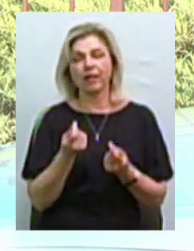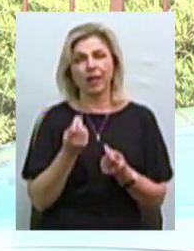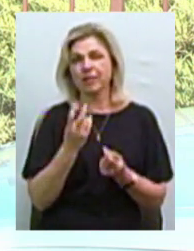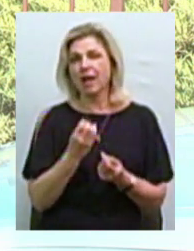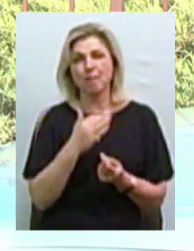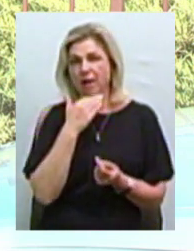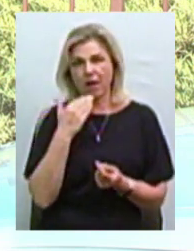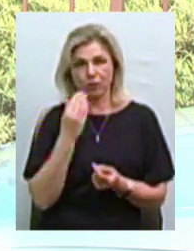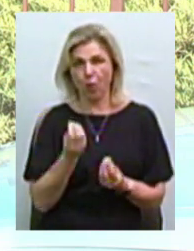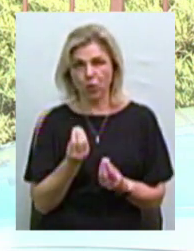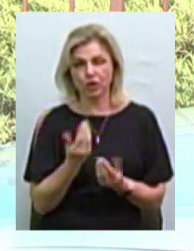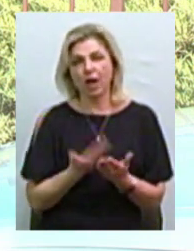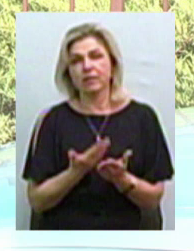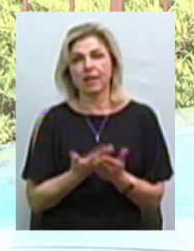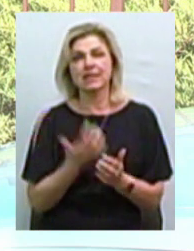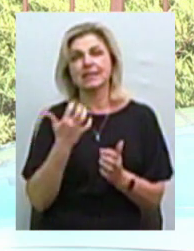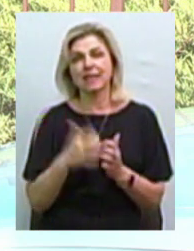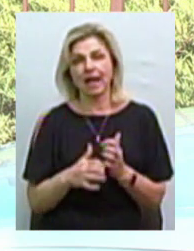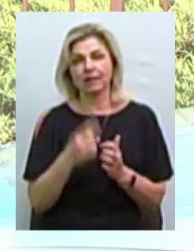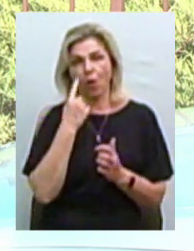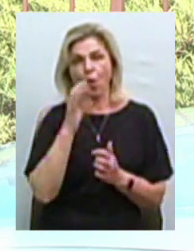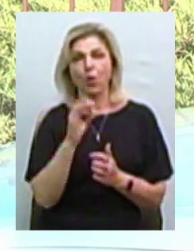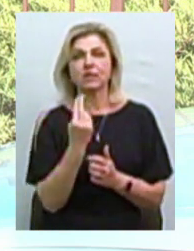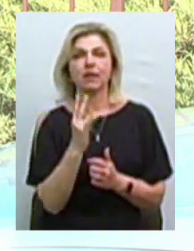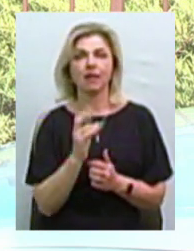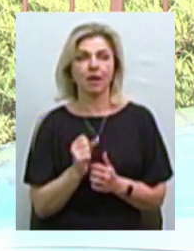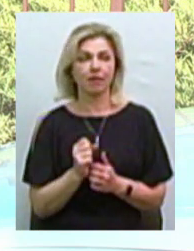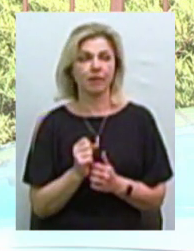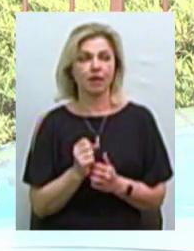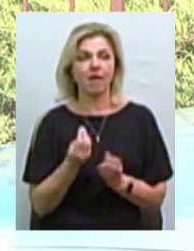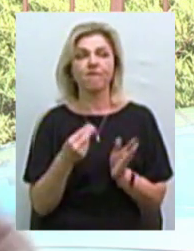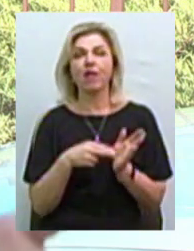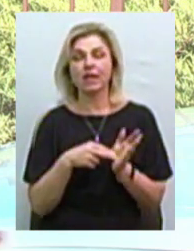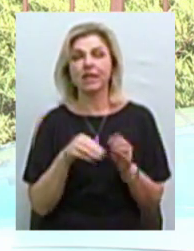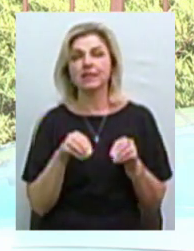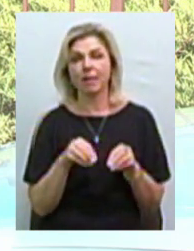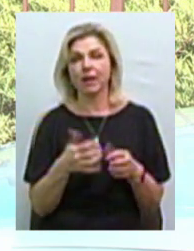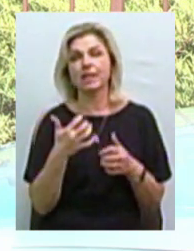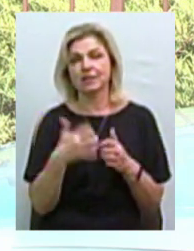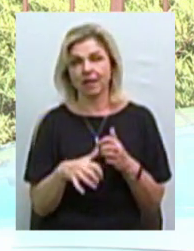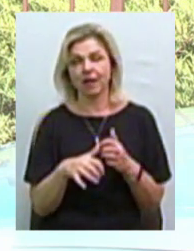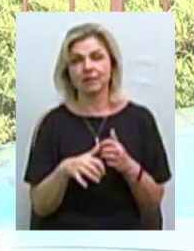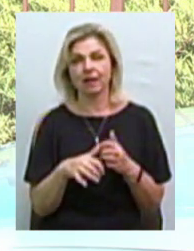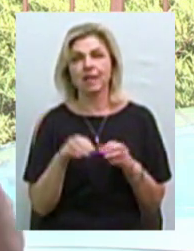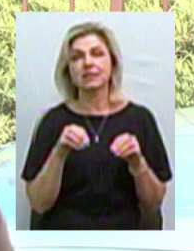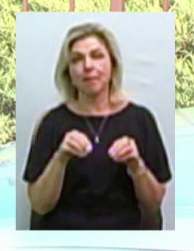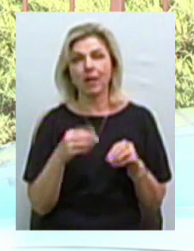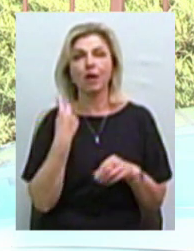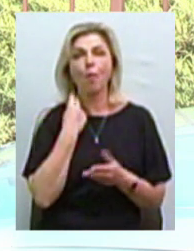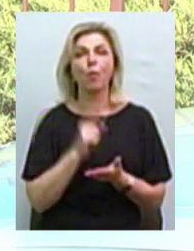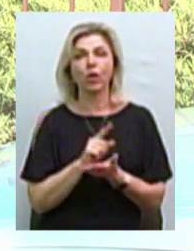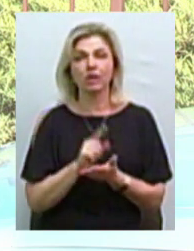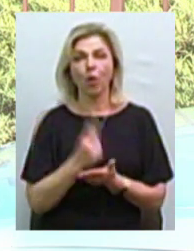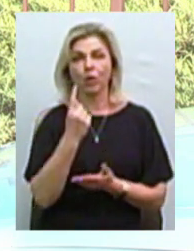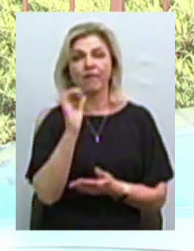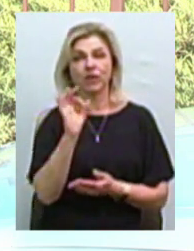сьогодні. Це десь середня оціночна вартість землі, середній земельний податок